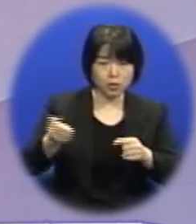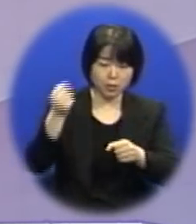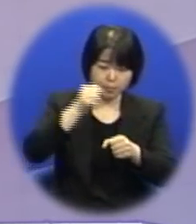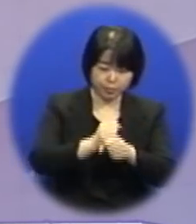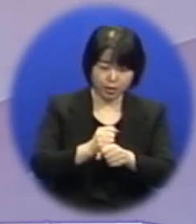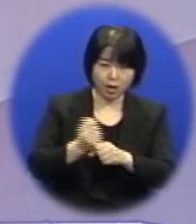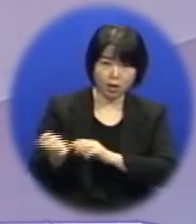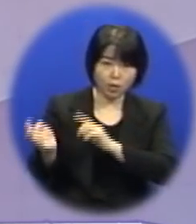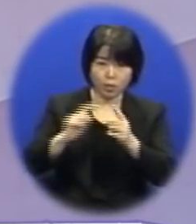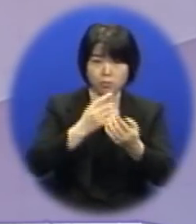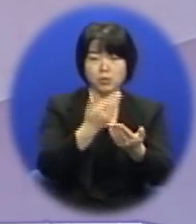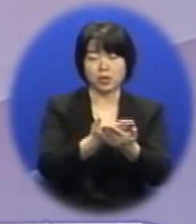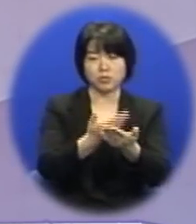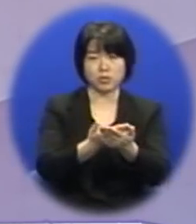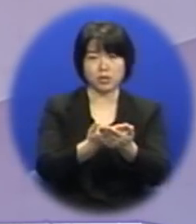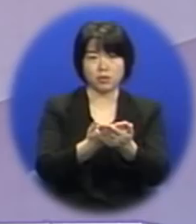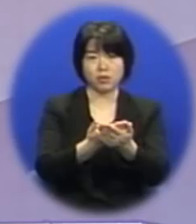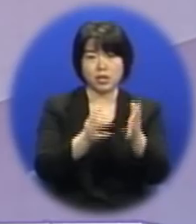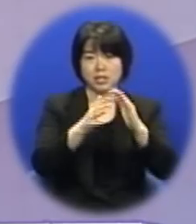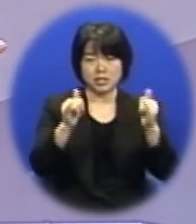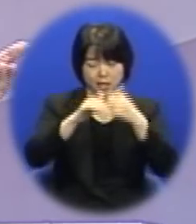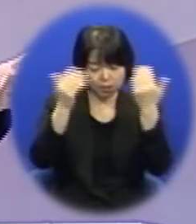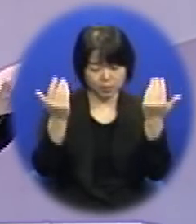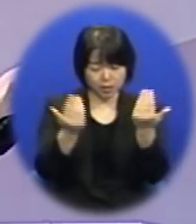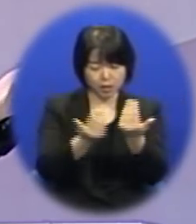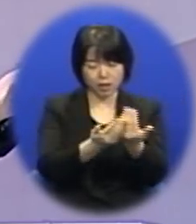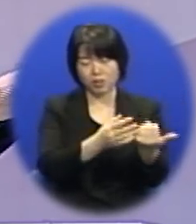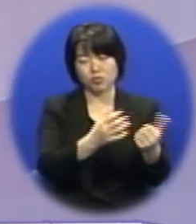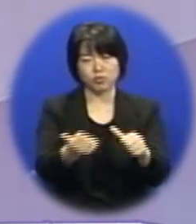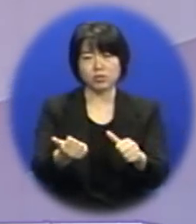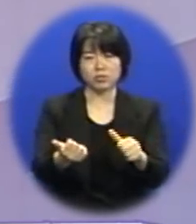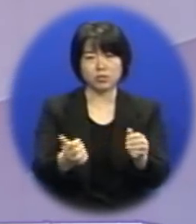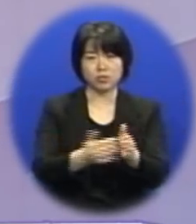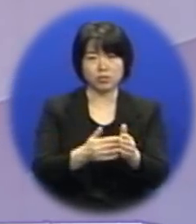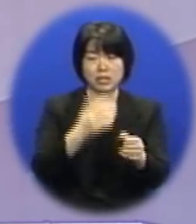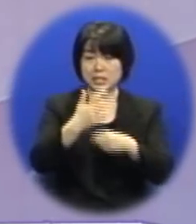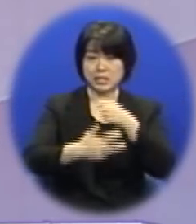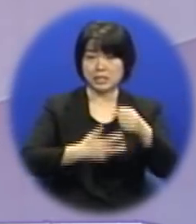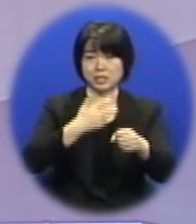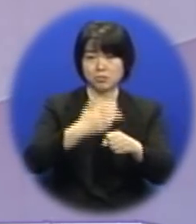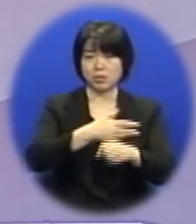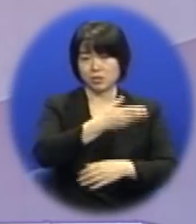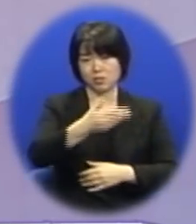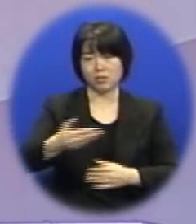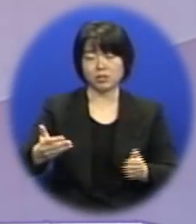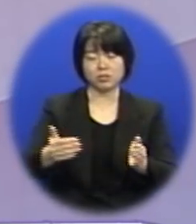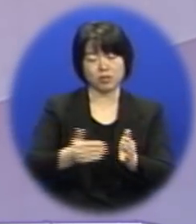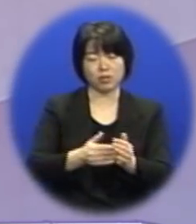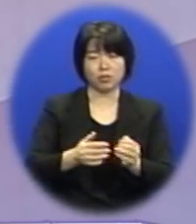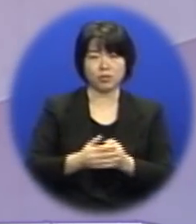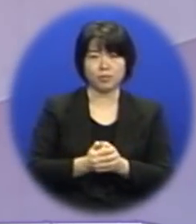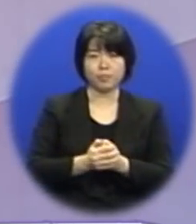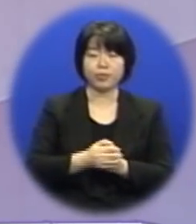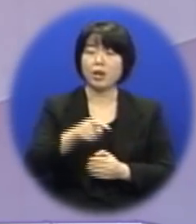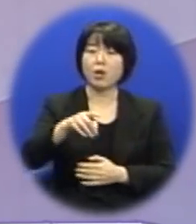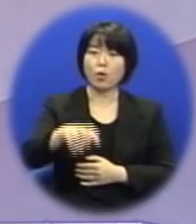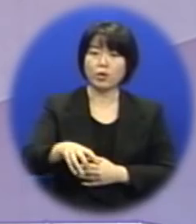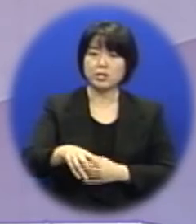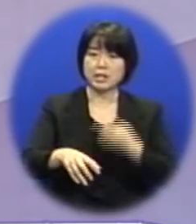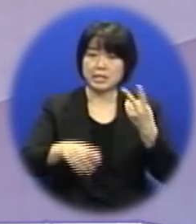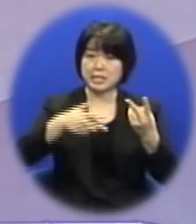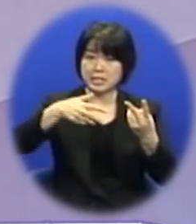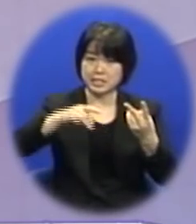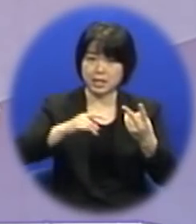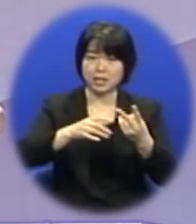주세요. 사람들 다 죽었어요. 이제 끌려왔던 사람들. 70년이 지난 겁니다. 거기서 2세대가